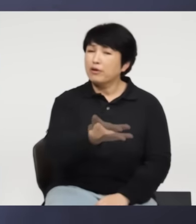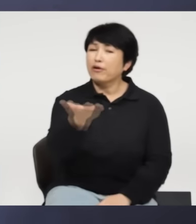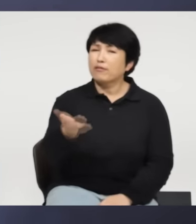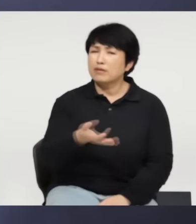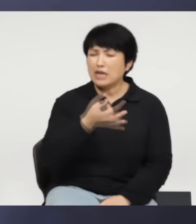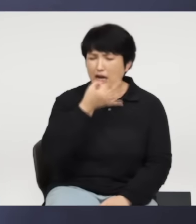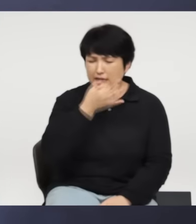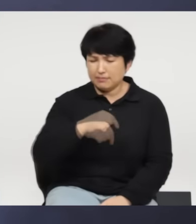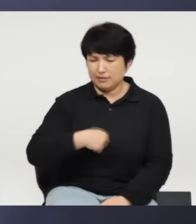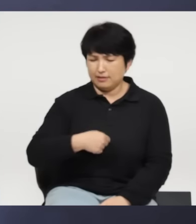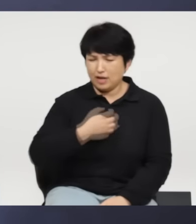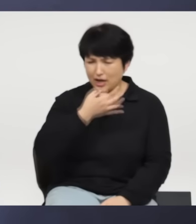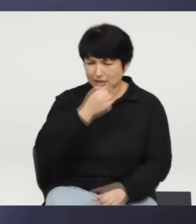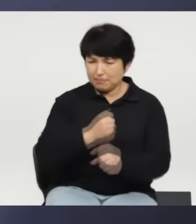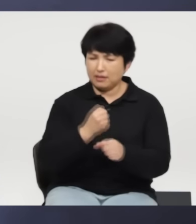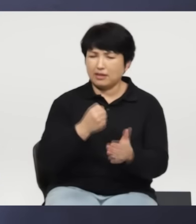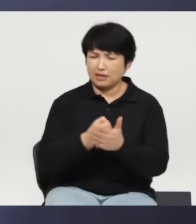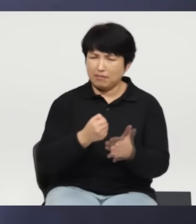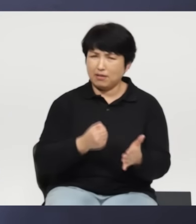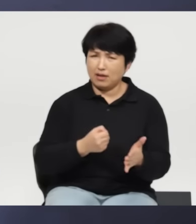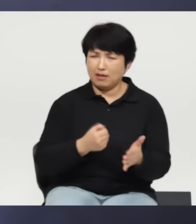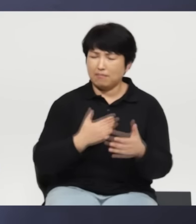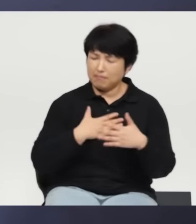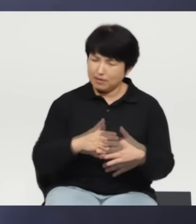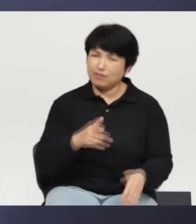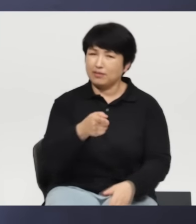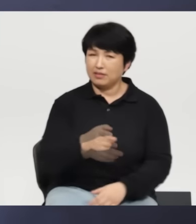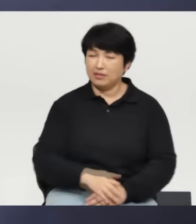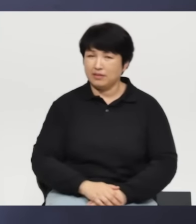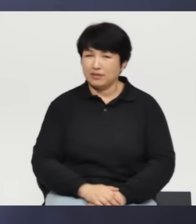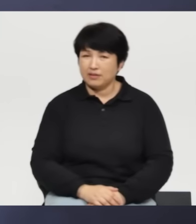여러분들의 욕심이 여러분들을 피곤하게 한다.